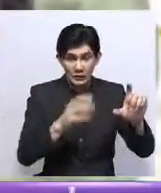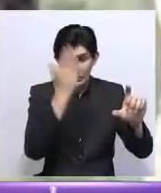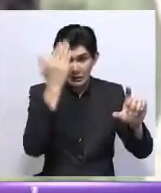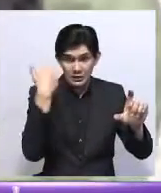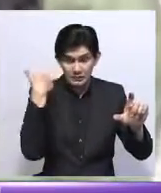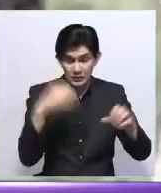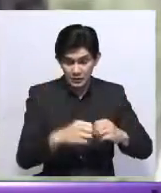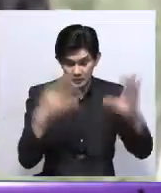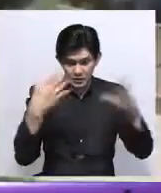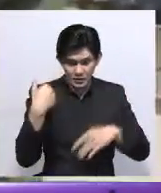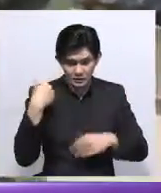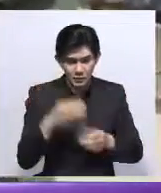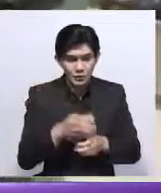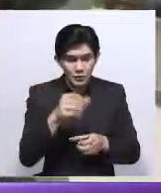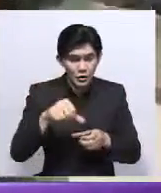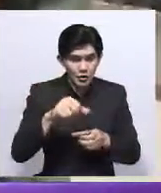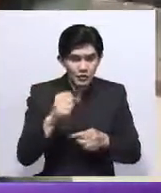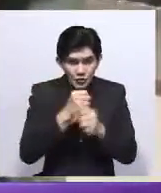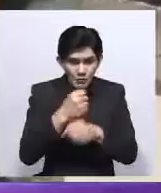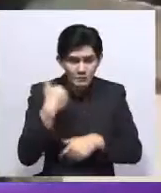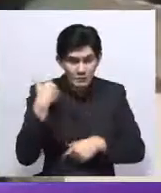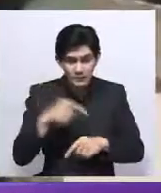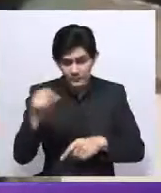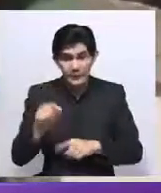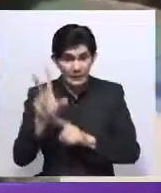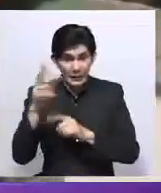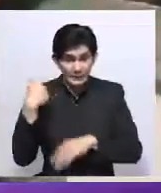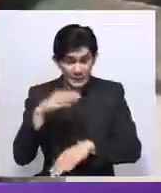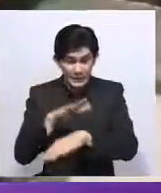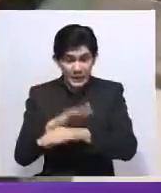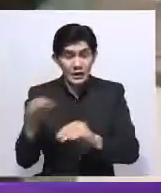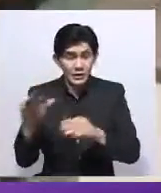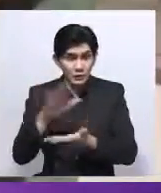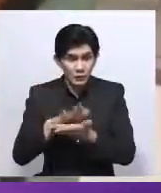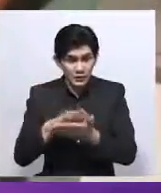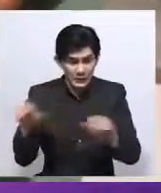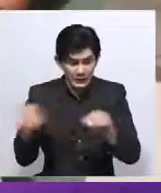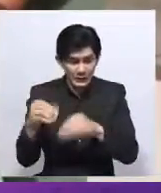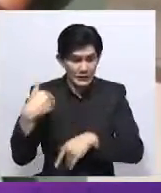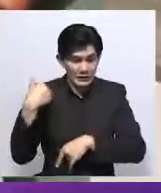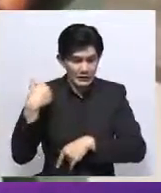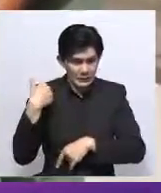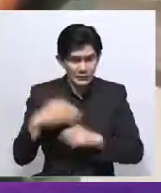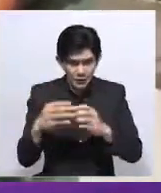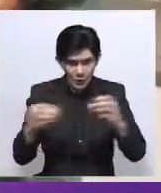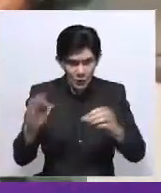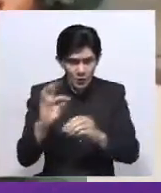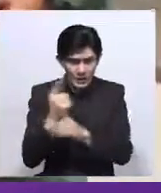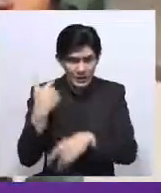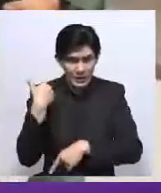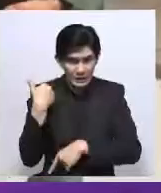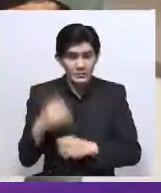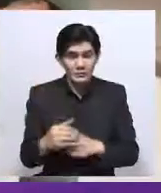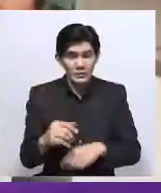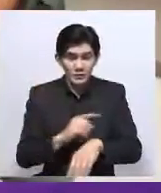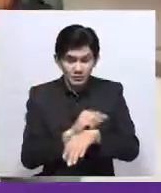ริ่งเป็นระเบิดใส่ขวดนมจุดที่3ทางแยกข้างโรงเรียนเป็นระเบิดแสวงเครื่องอยู่ในท่อเหล็กจุดชนว